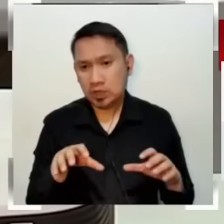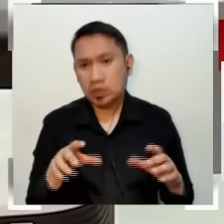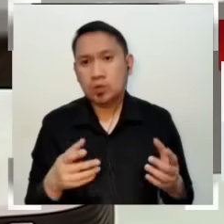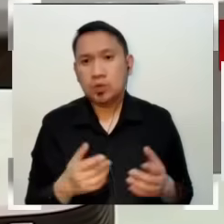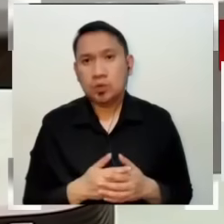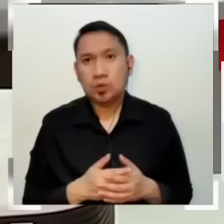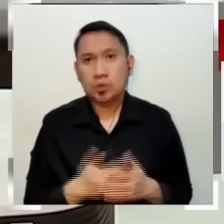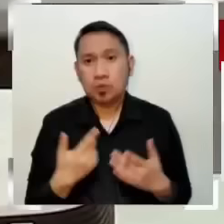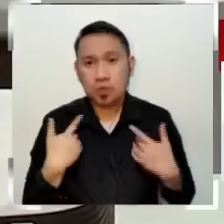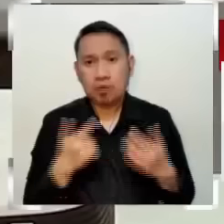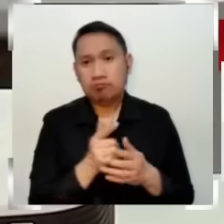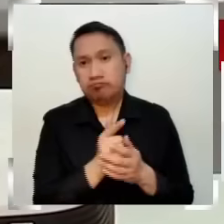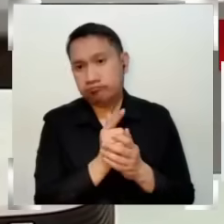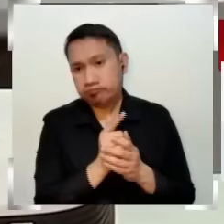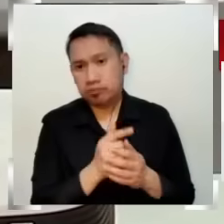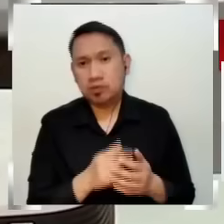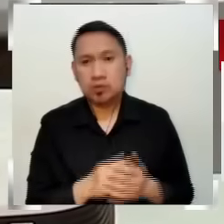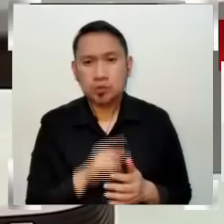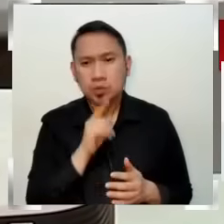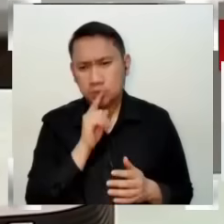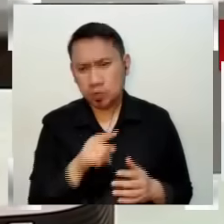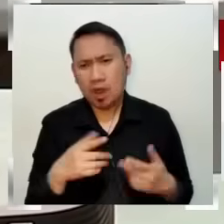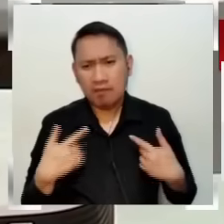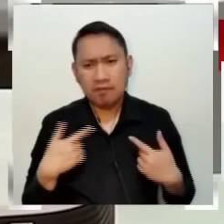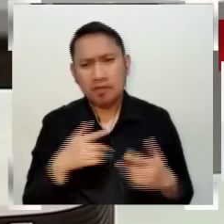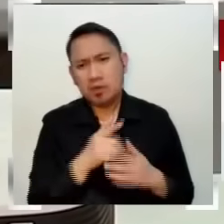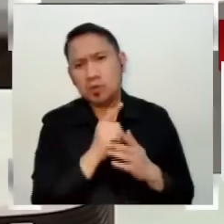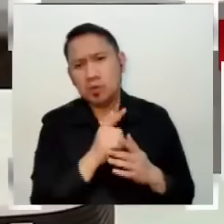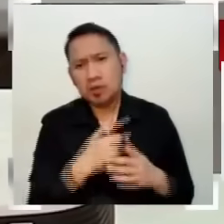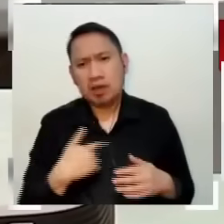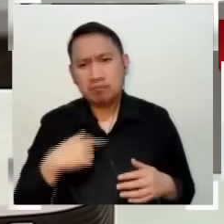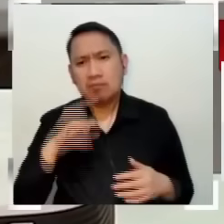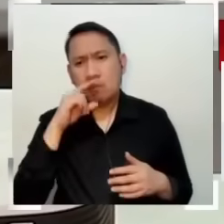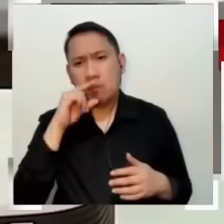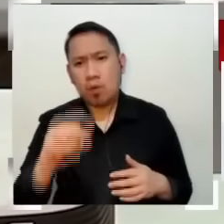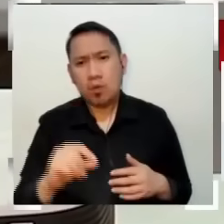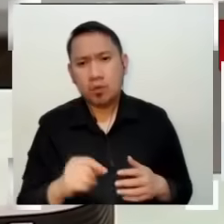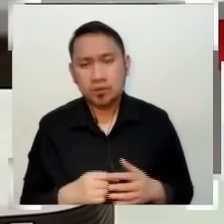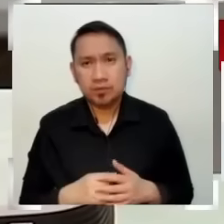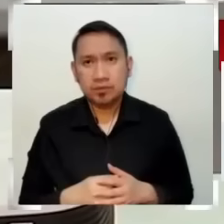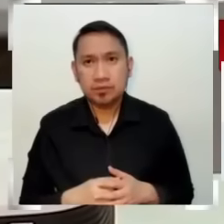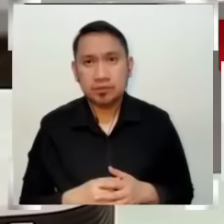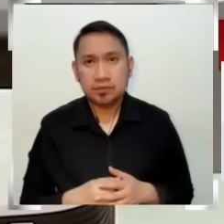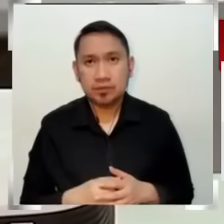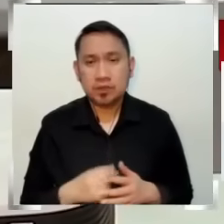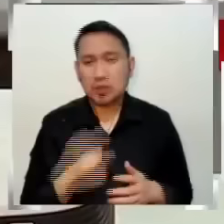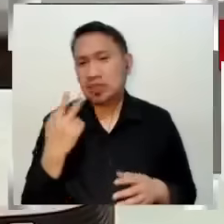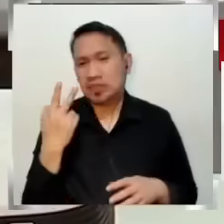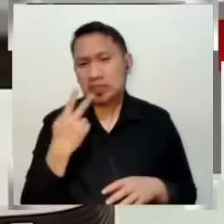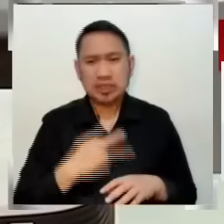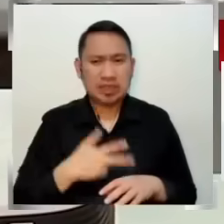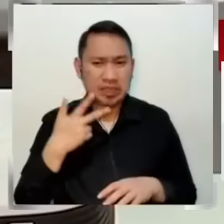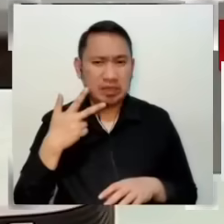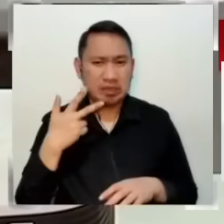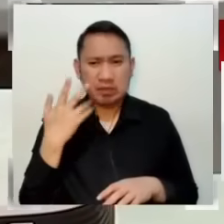So nagpapaputok po siya ng kanyang baril for 3 to 5 times. Then an hour